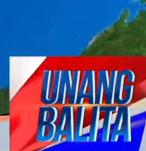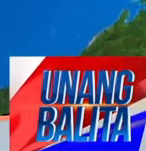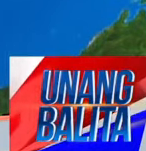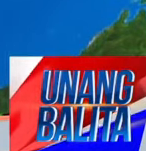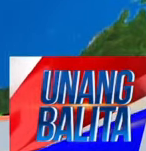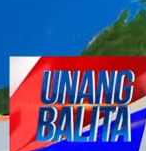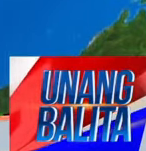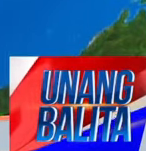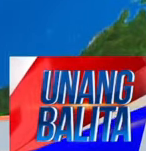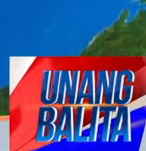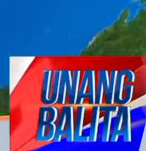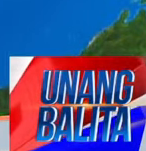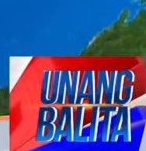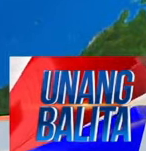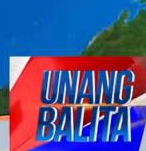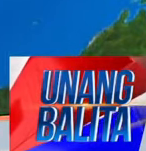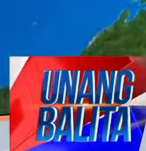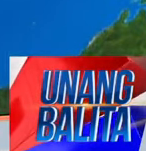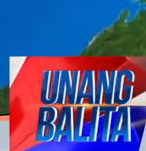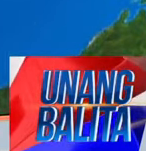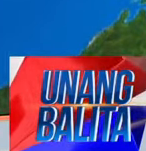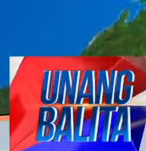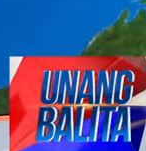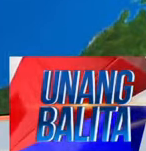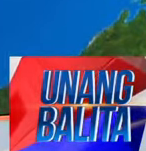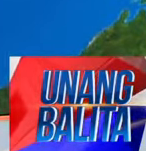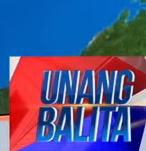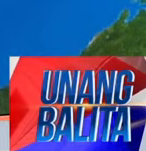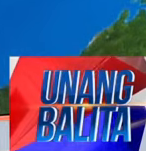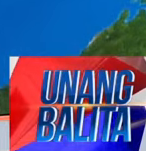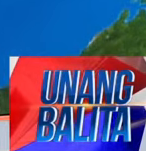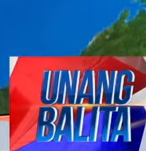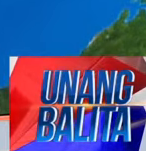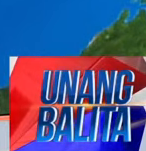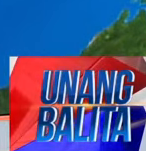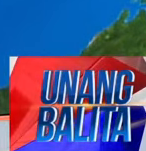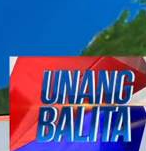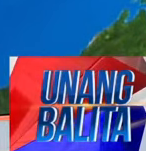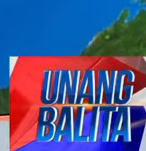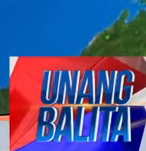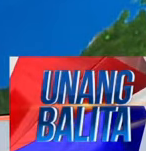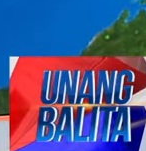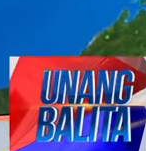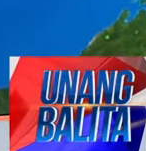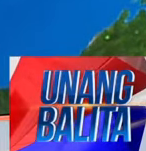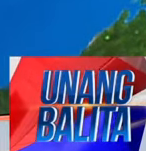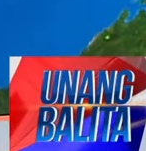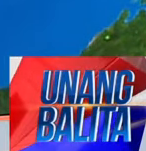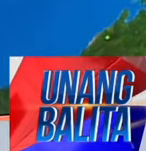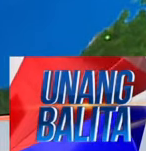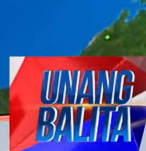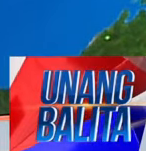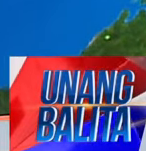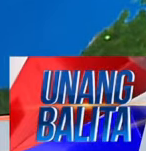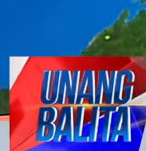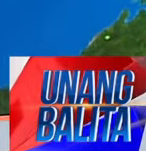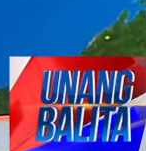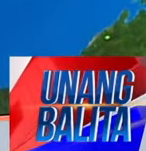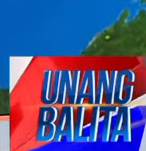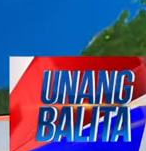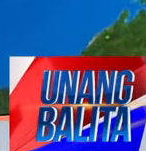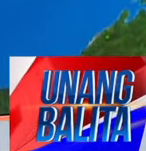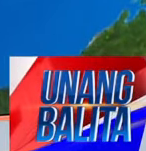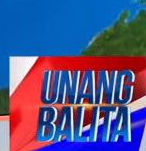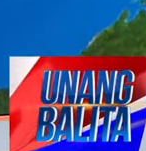ng Mindanao. Base po yan sa rainfall forecast ng Metro Weather. Ingat po tayo mga kapuso at mag-bound po ng payong at uminom po ng maraming